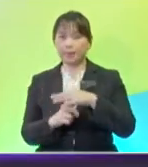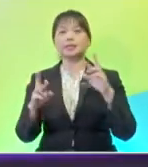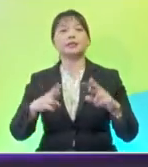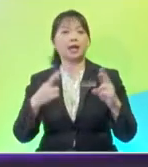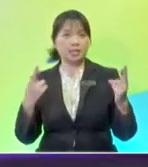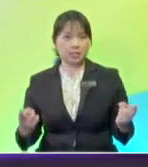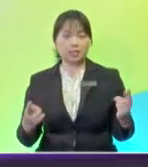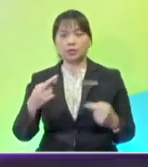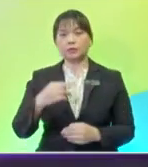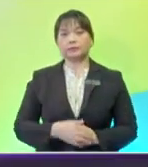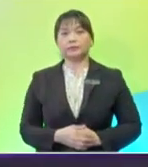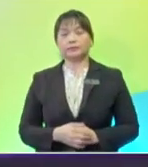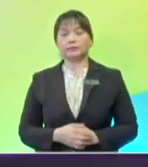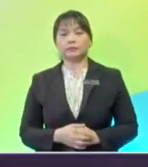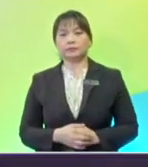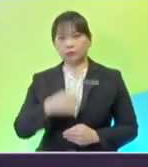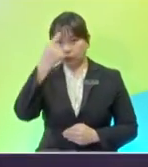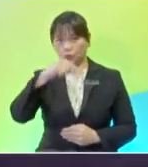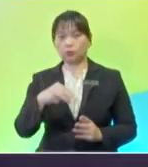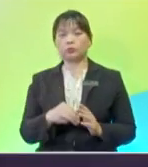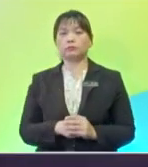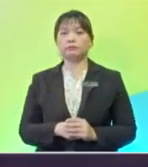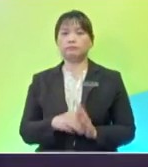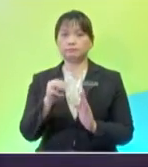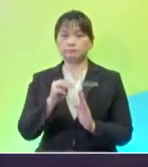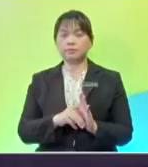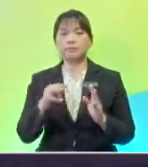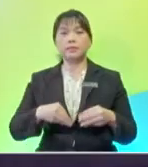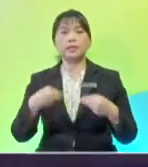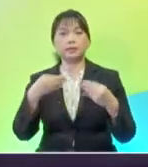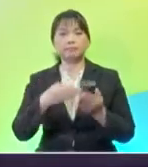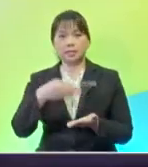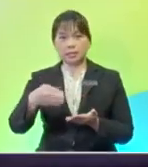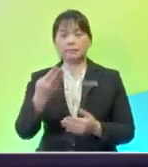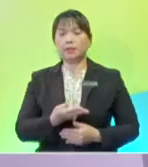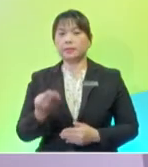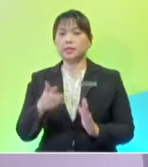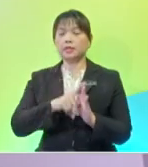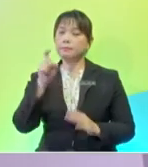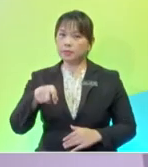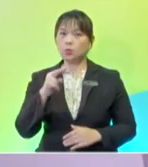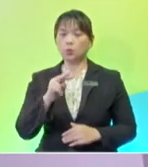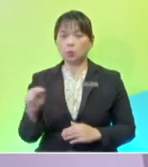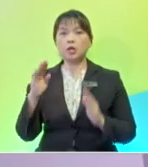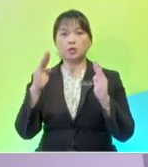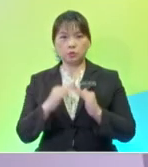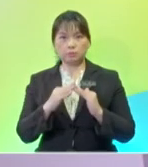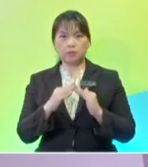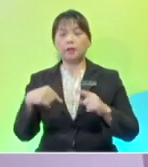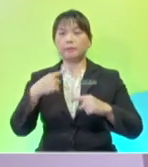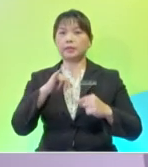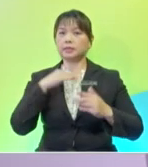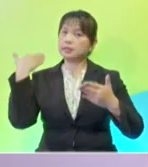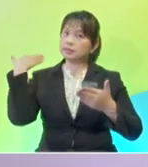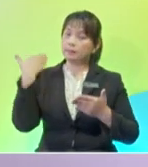Saya pergi ke pasar aye mengikuti ayah saya untuk beli barang-barang yang keperluan rumah jadi bila saya sampai dia